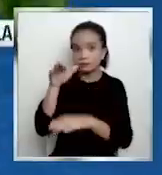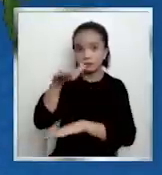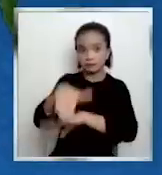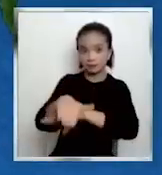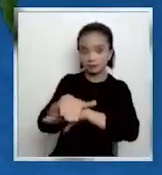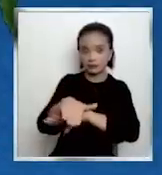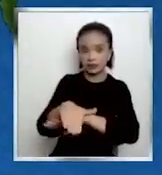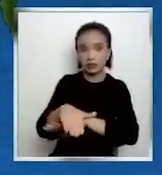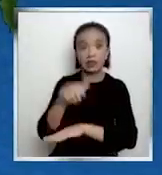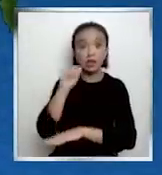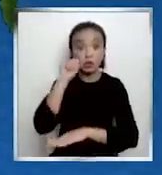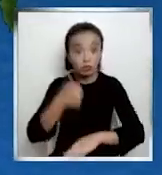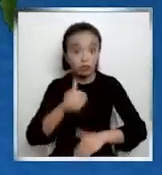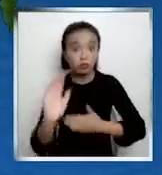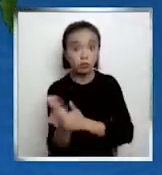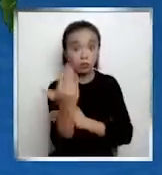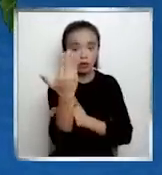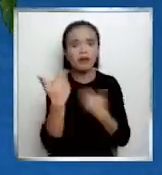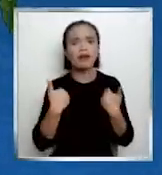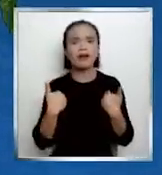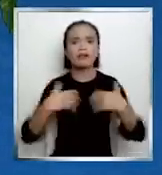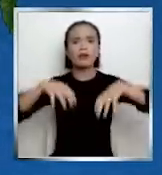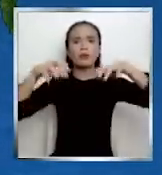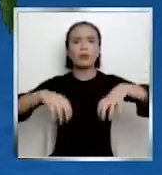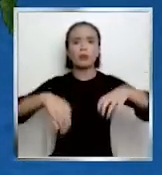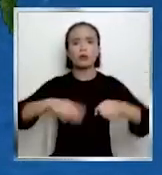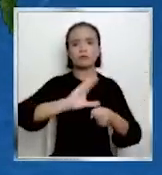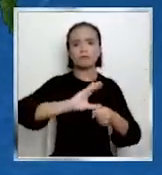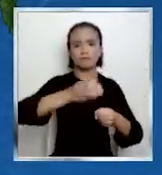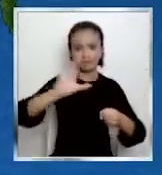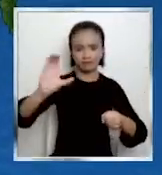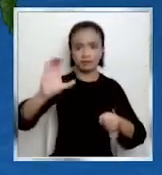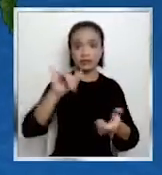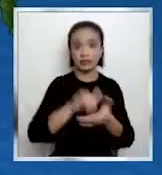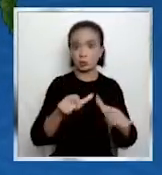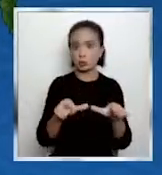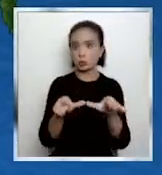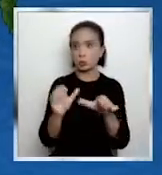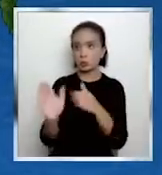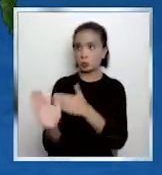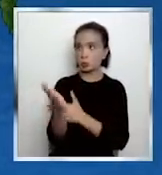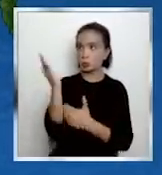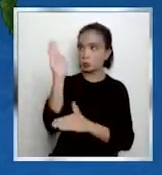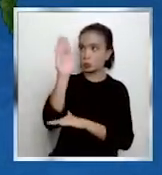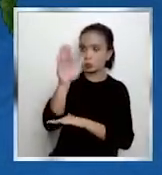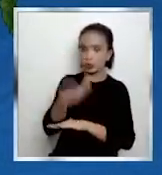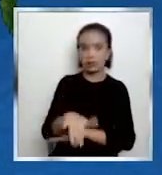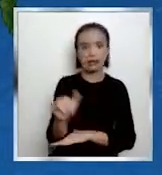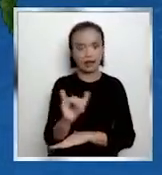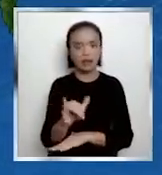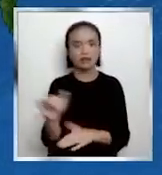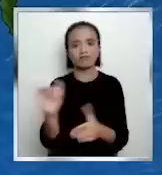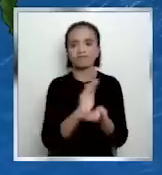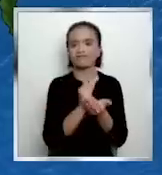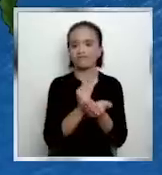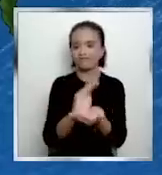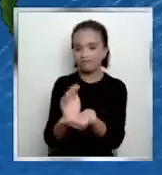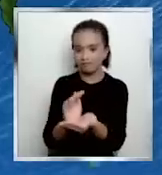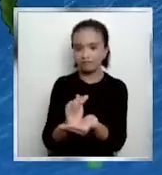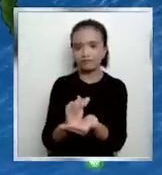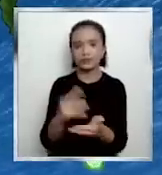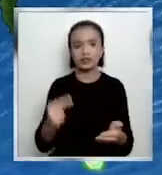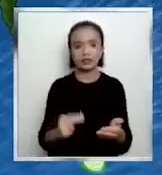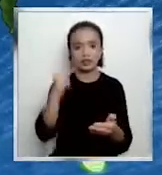umaga, may pag-ulan din sa Caraga. Magpapatuloy yan sa hapon at uulanin na rin ang Zamboanga Peninsula, Northern